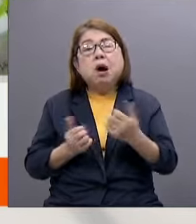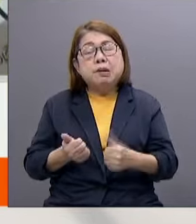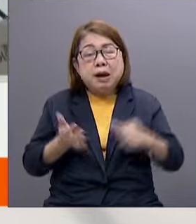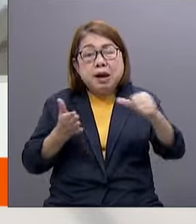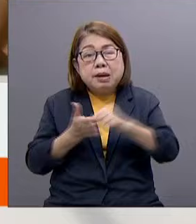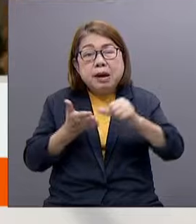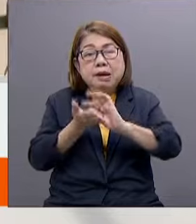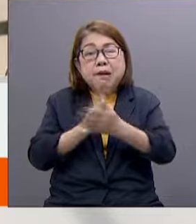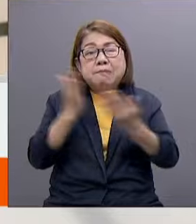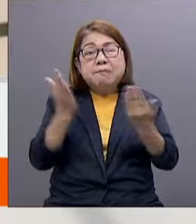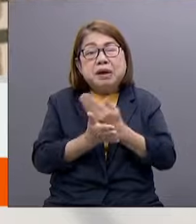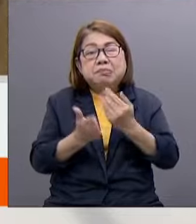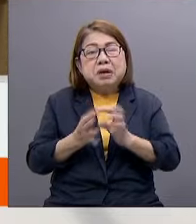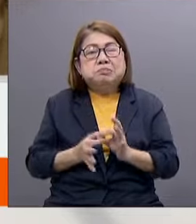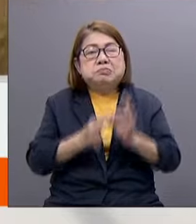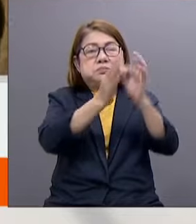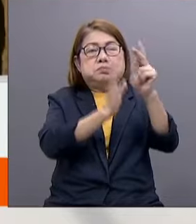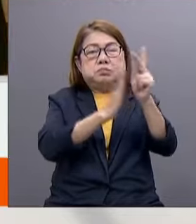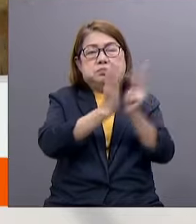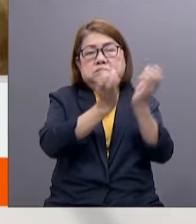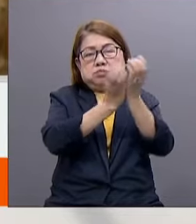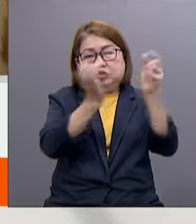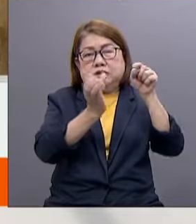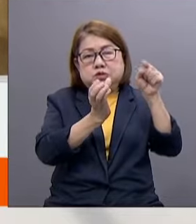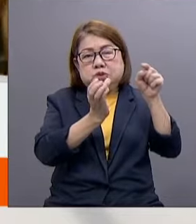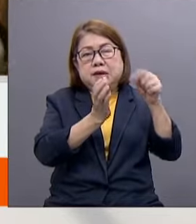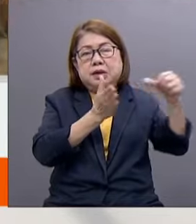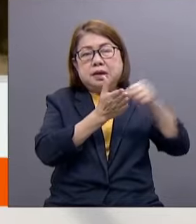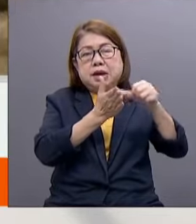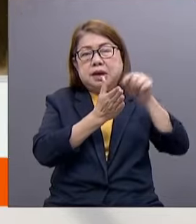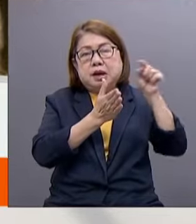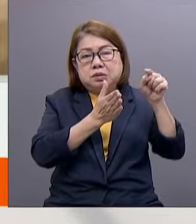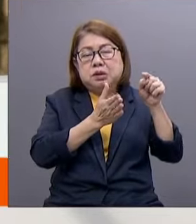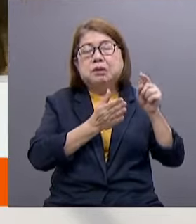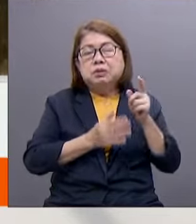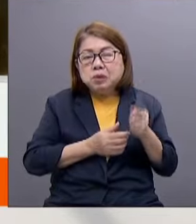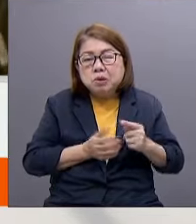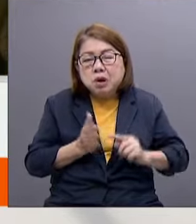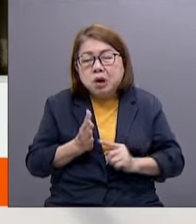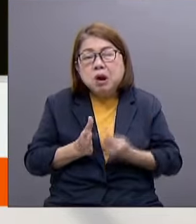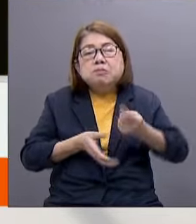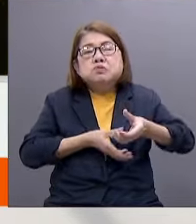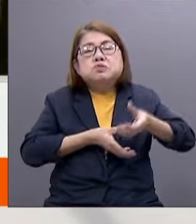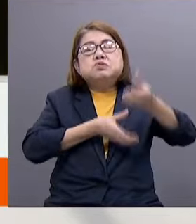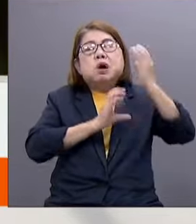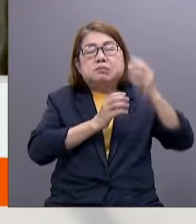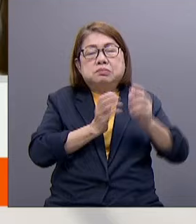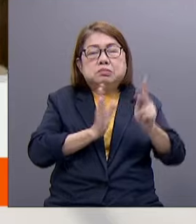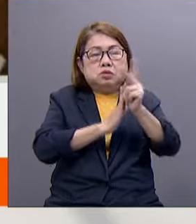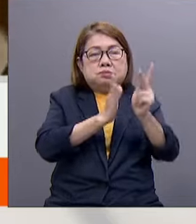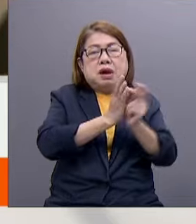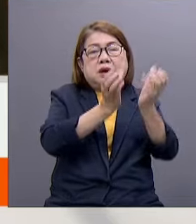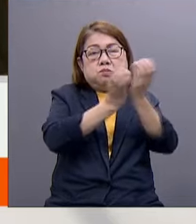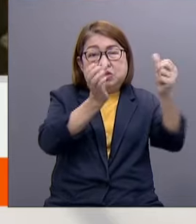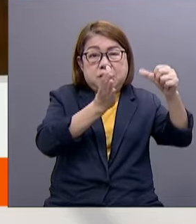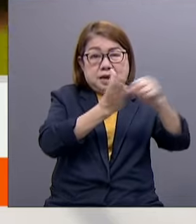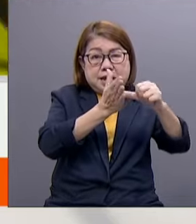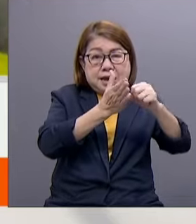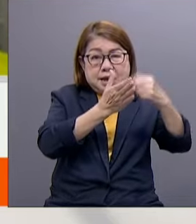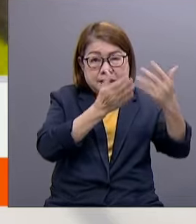ไปแก้รัฐธรรมนูญอยู่ดีอ่ะ ค่ะ มันก็ต้องกลับไปเริ่มต้นที่แก้รัฐธรรมนูญแล้ว